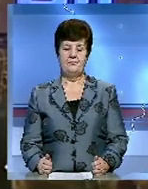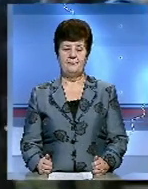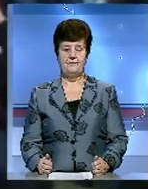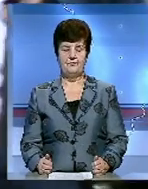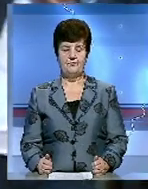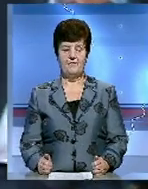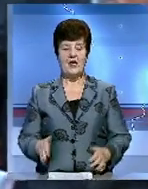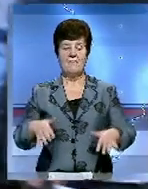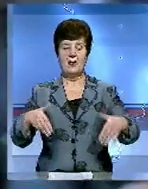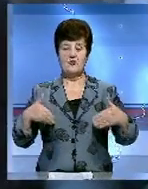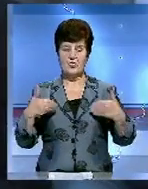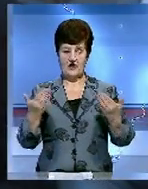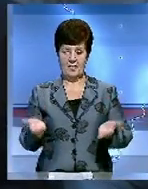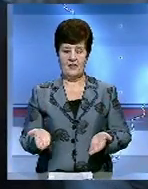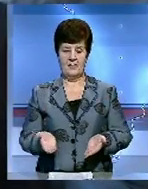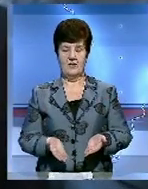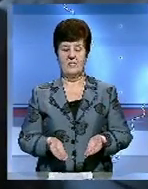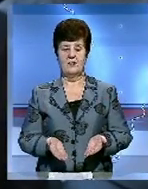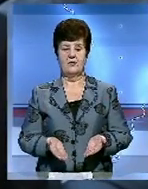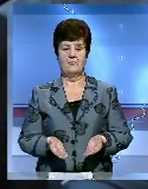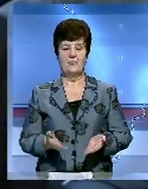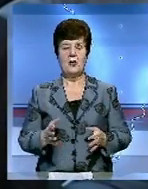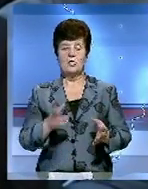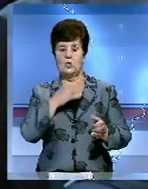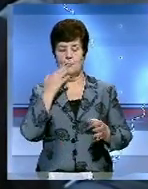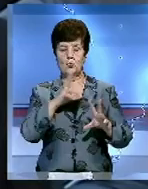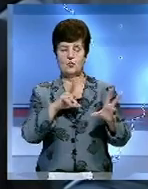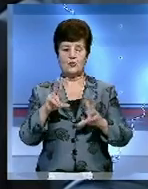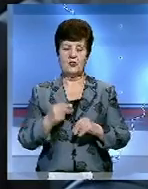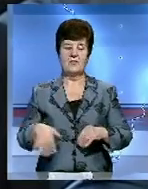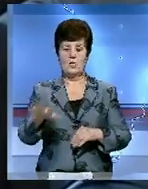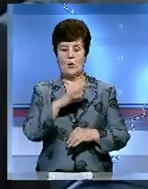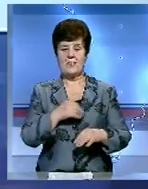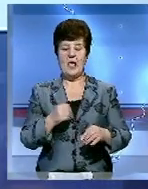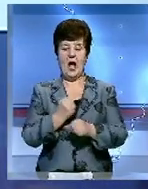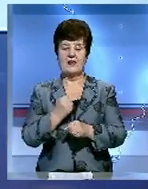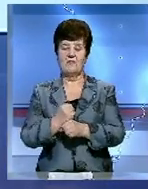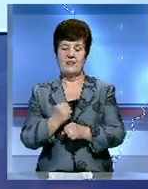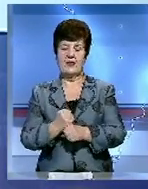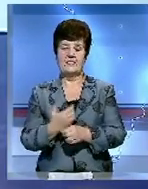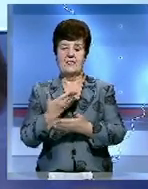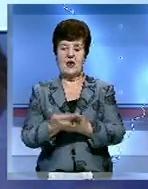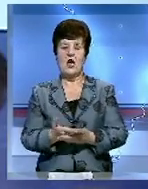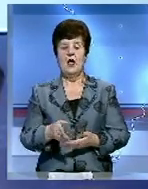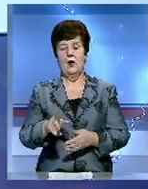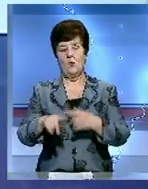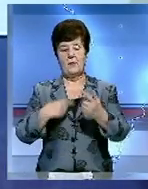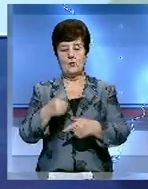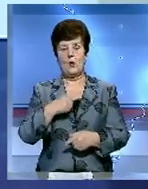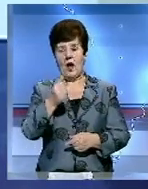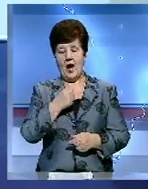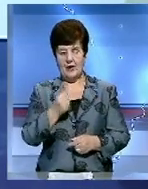Felicitări! Noi vă acordăm și mult succes în toate activitățile pe parcursul următorului an.